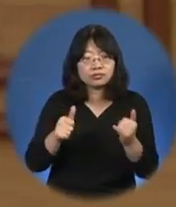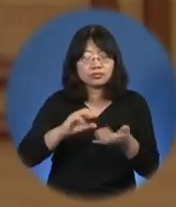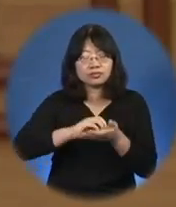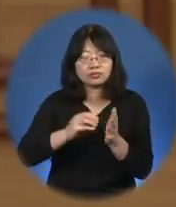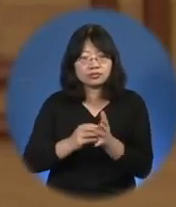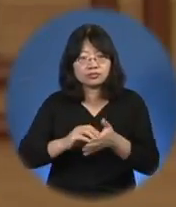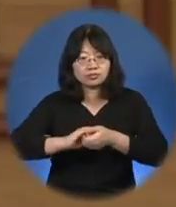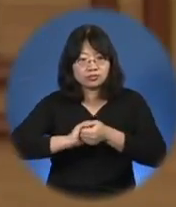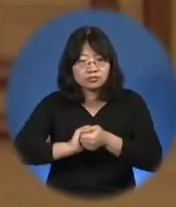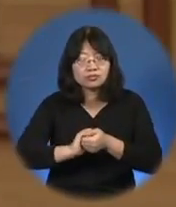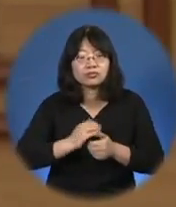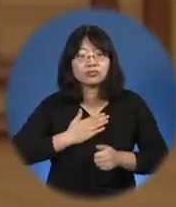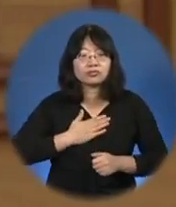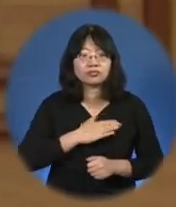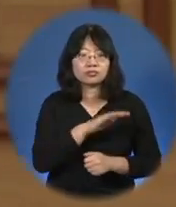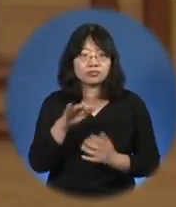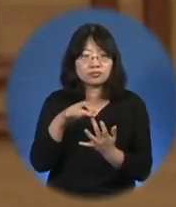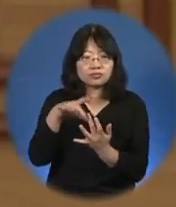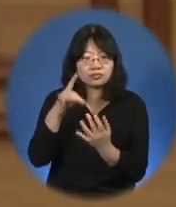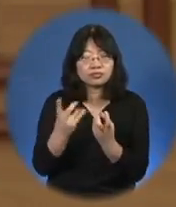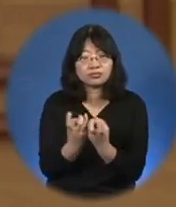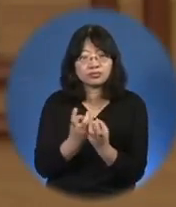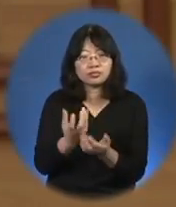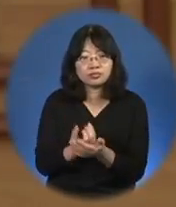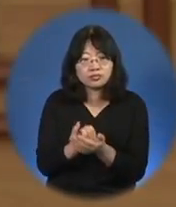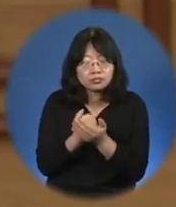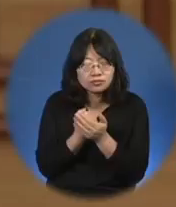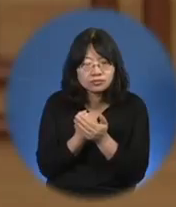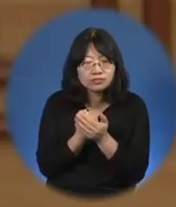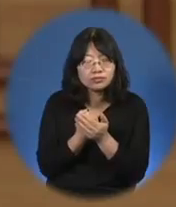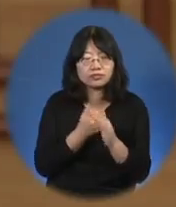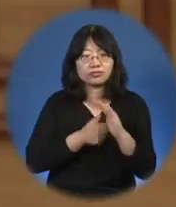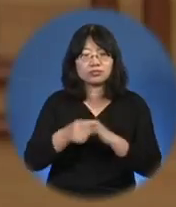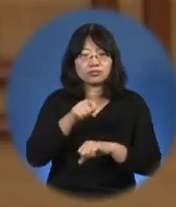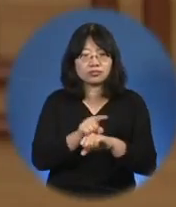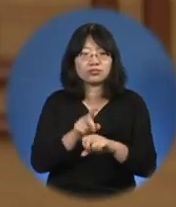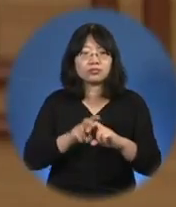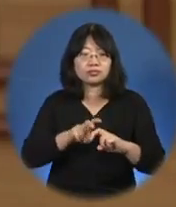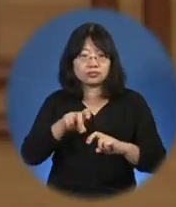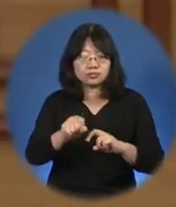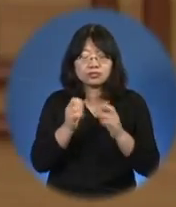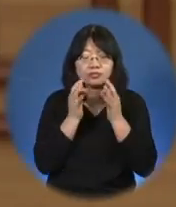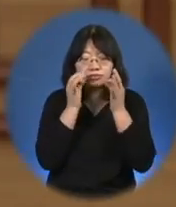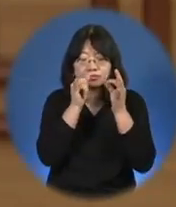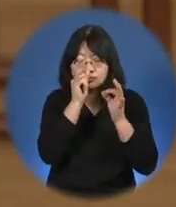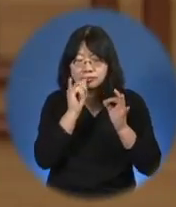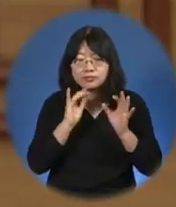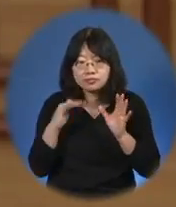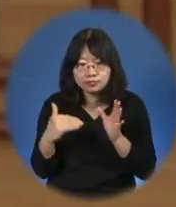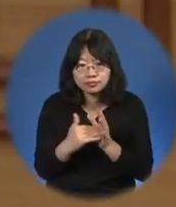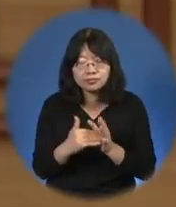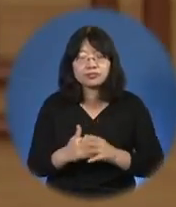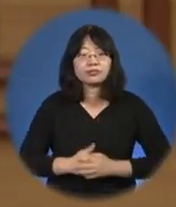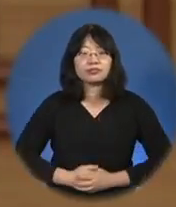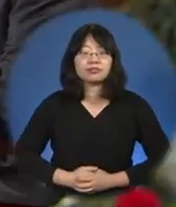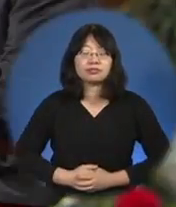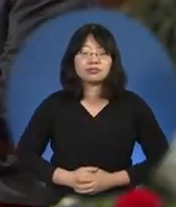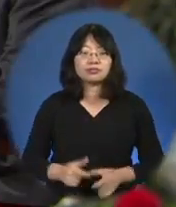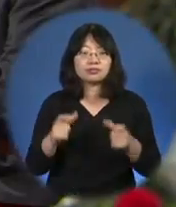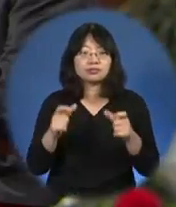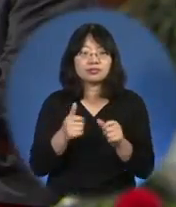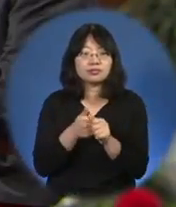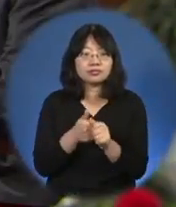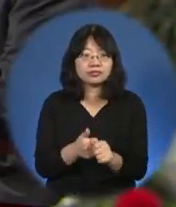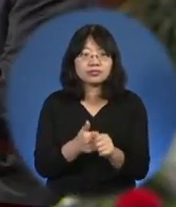이렇게 저희가 뽑는 방식으로 그렇게 대표성을 확보하려고 노력을 했습니다. 네, 네. 그러니까